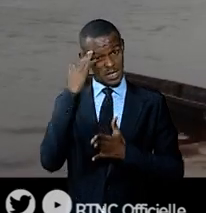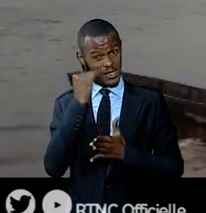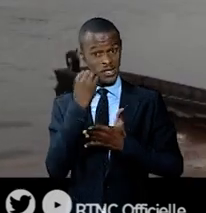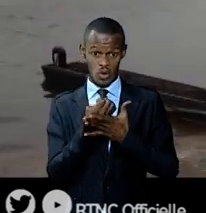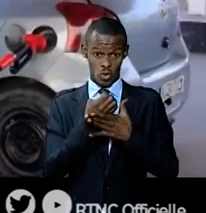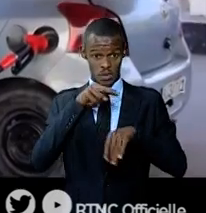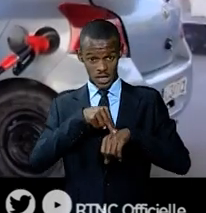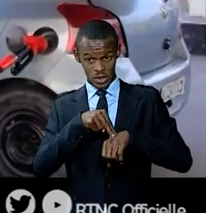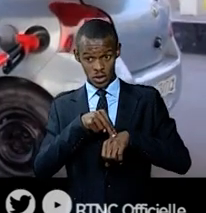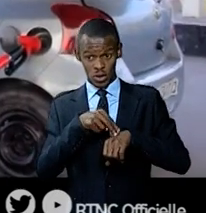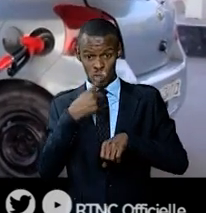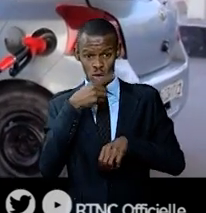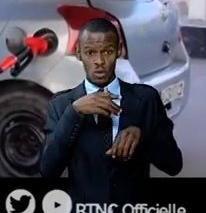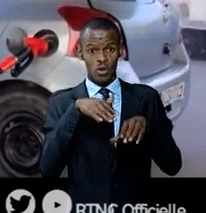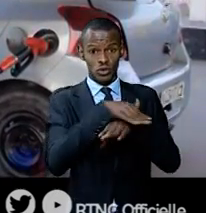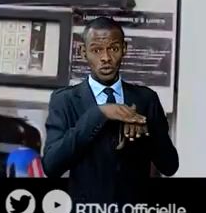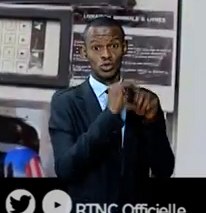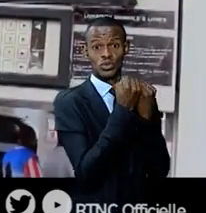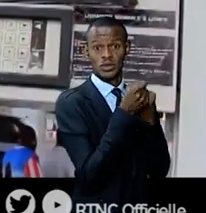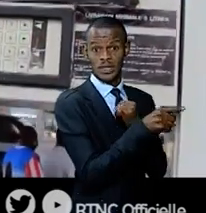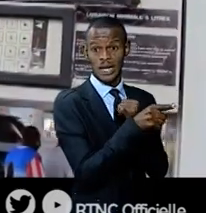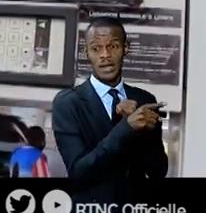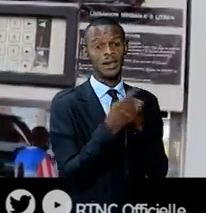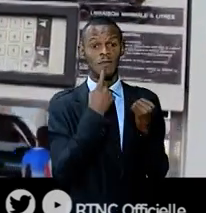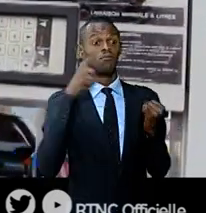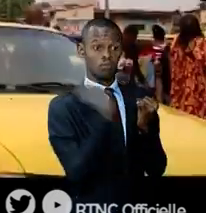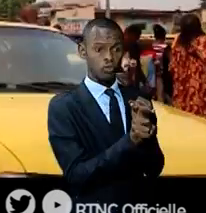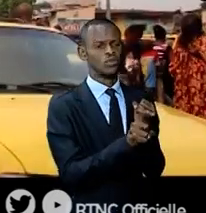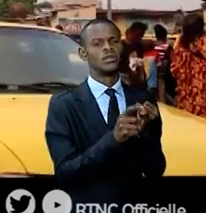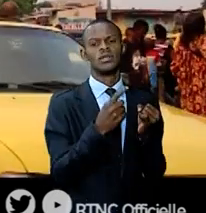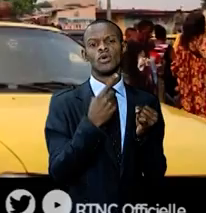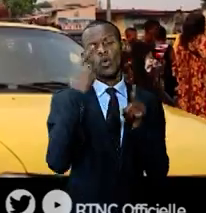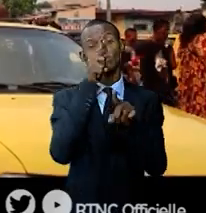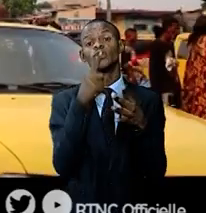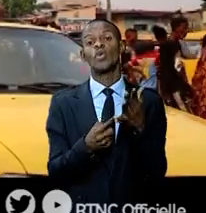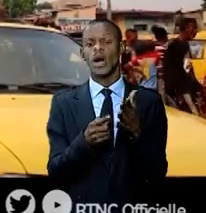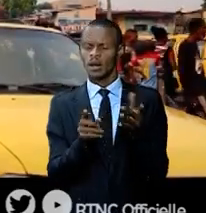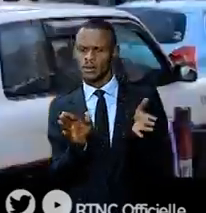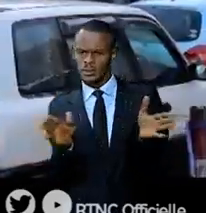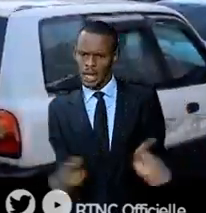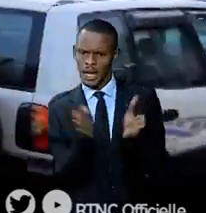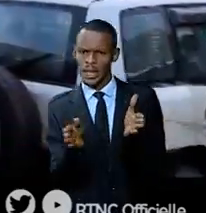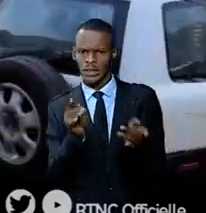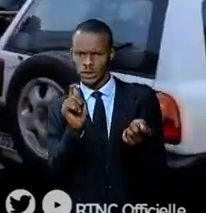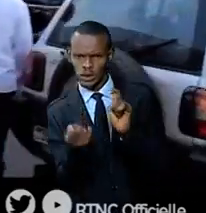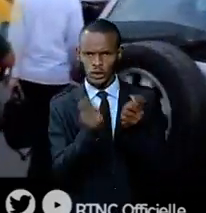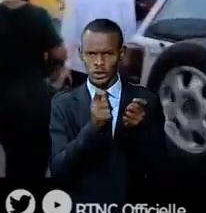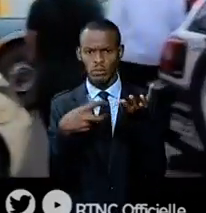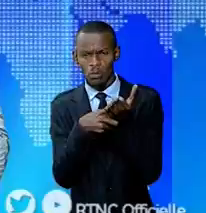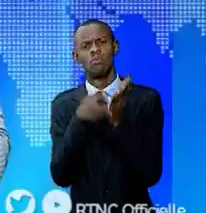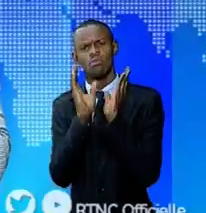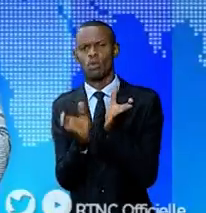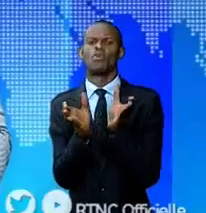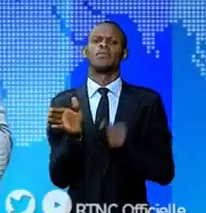port privé Kuntola vise à réguler le secteur et encadrer la réforme autour de la mutualisation des